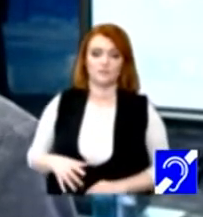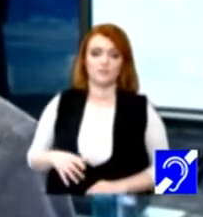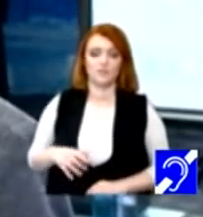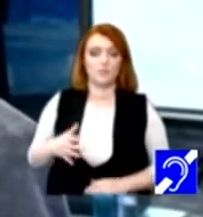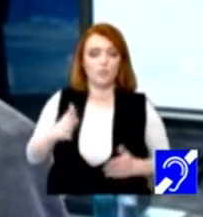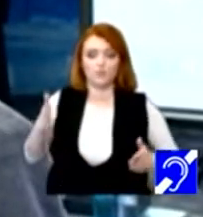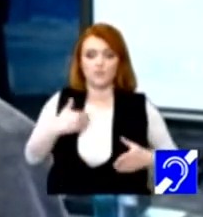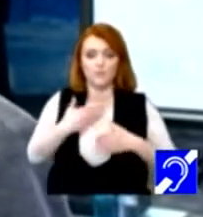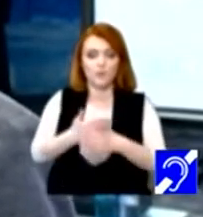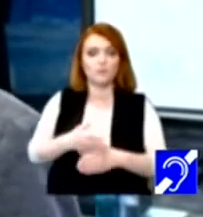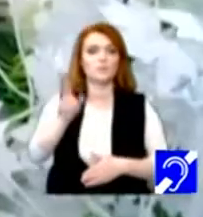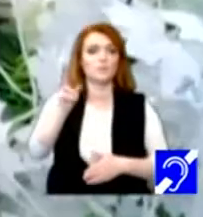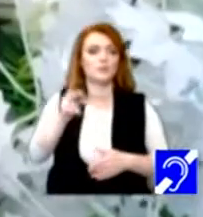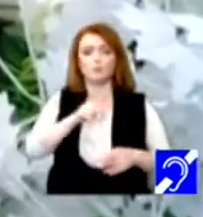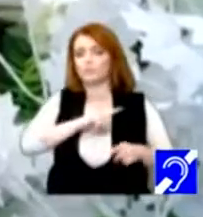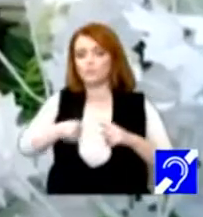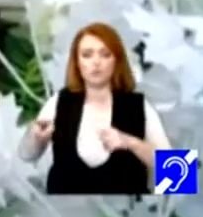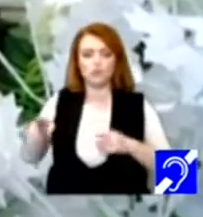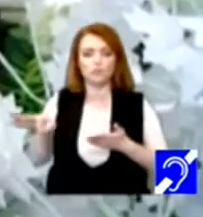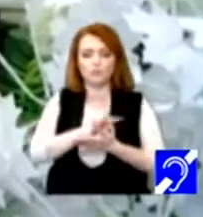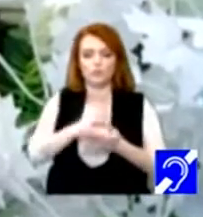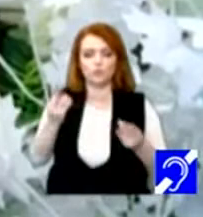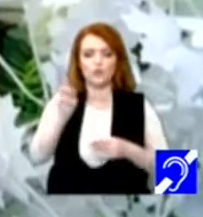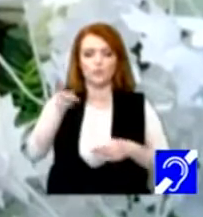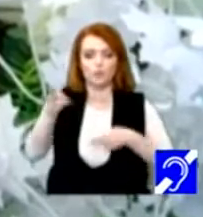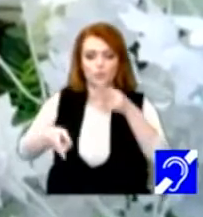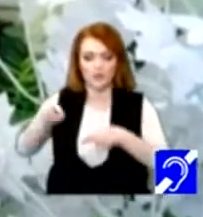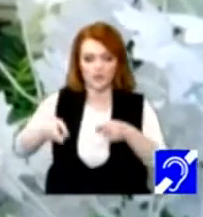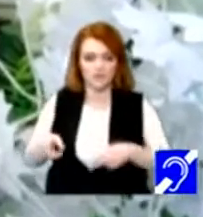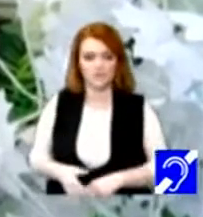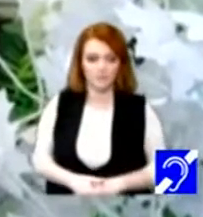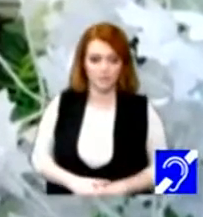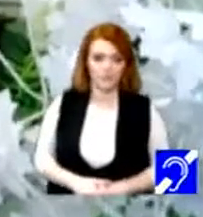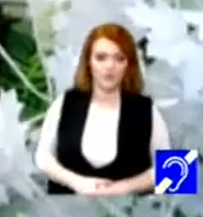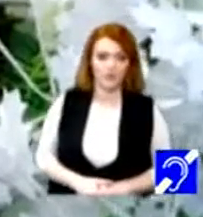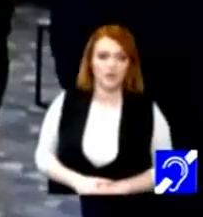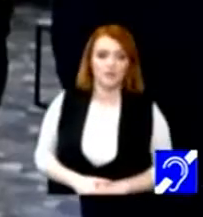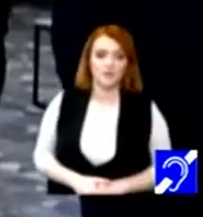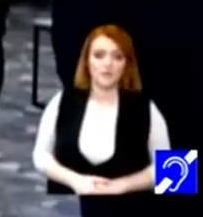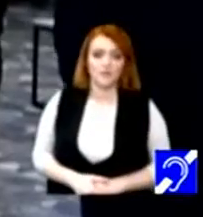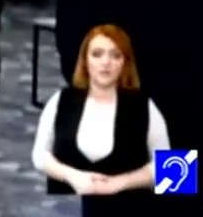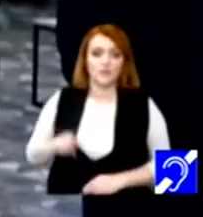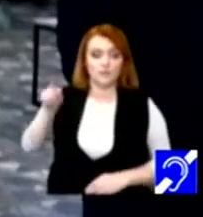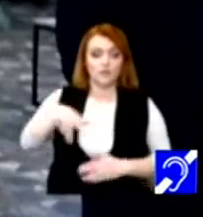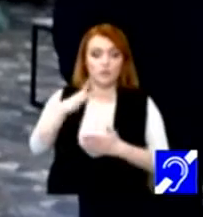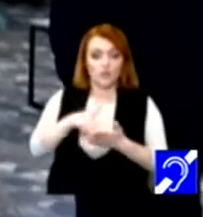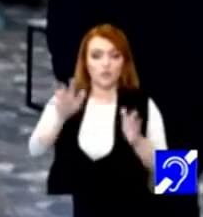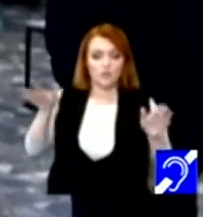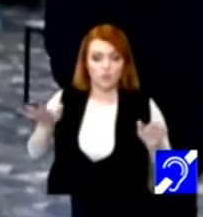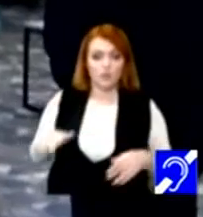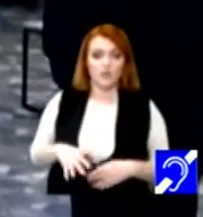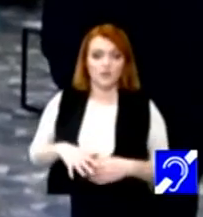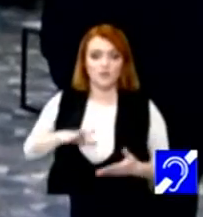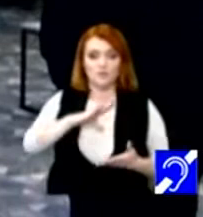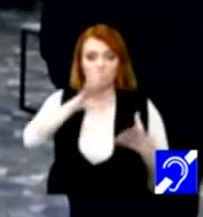operație, o intervenție destul de grea. Echipa Centrului de Îngrijiri Paliative la Domiciliu Hospice Angelus din Soroca îngrijește de 180